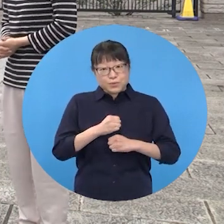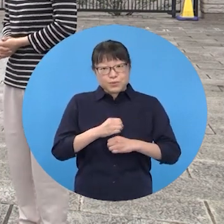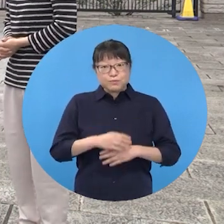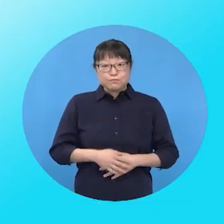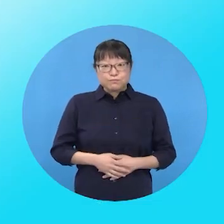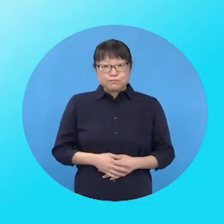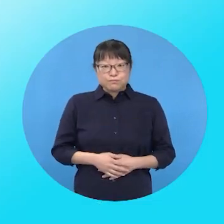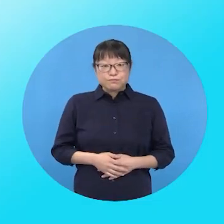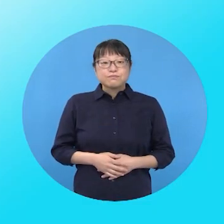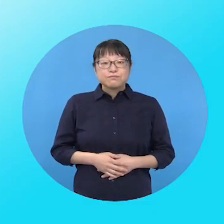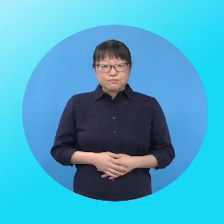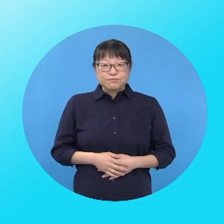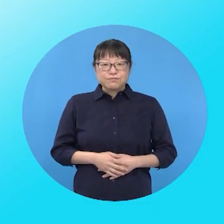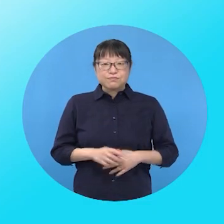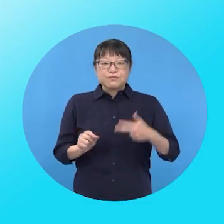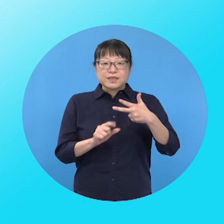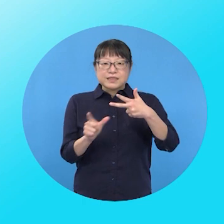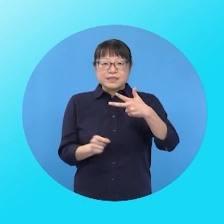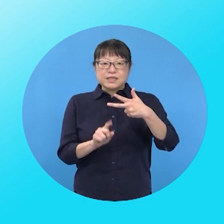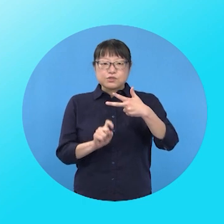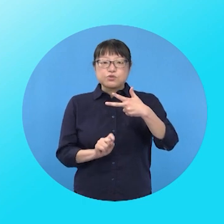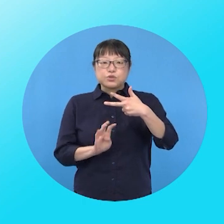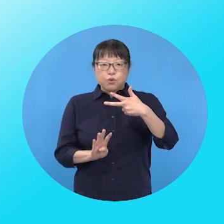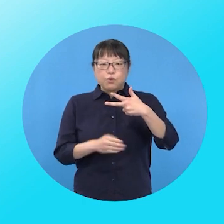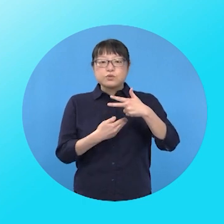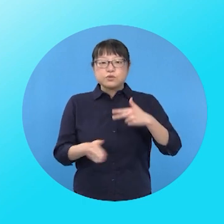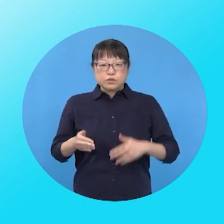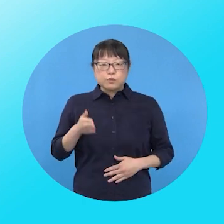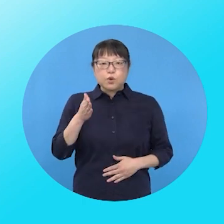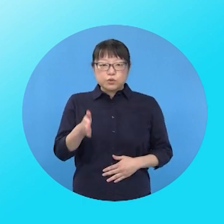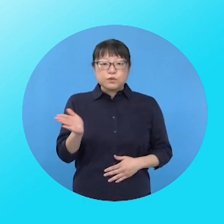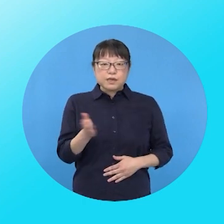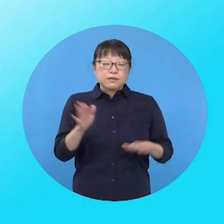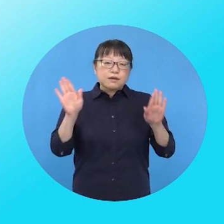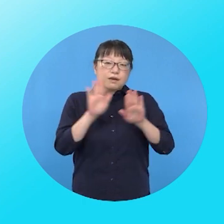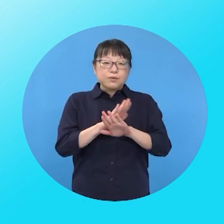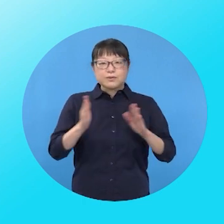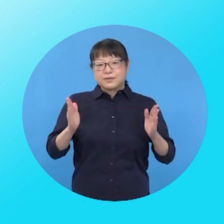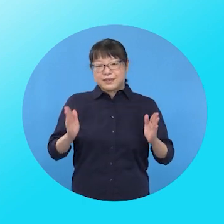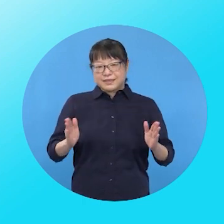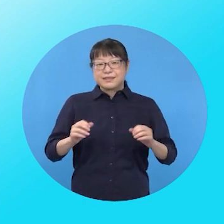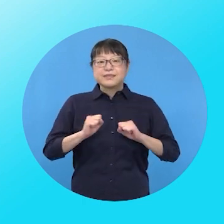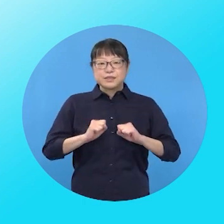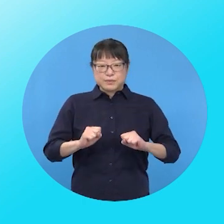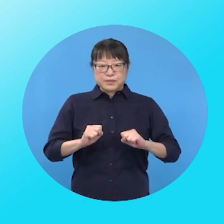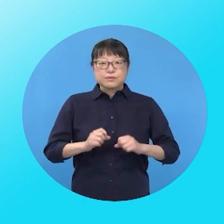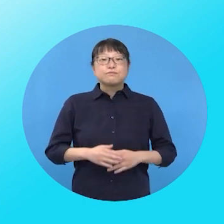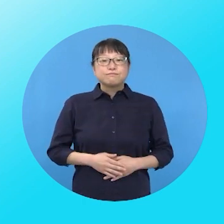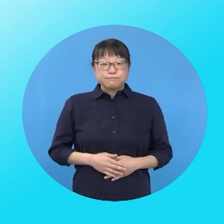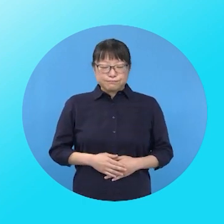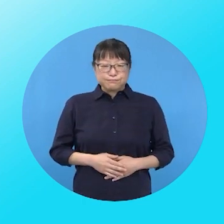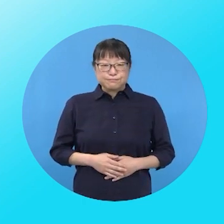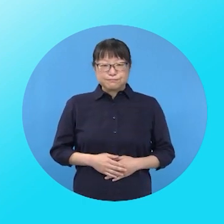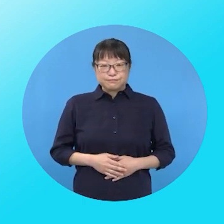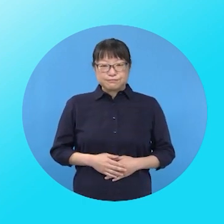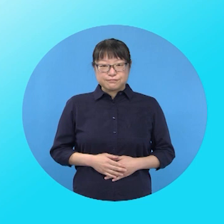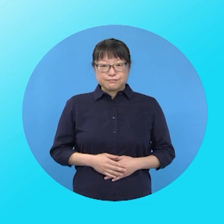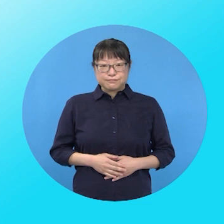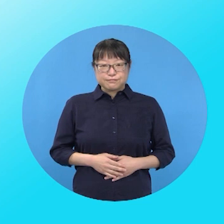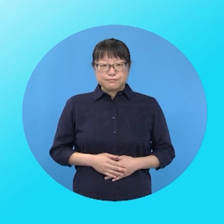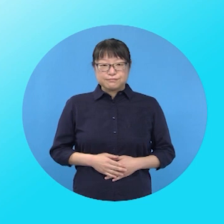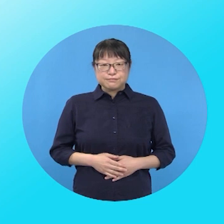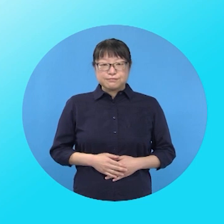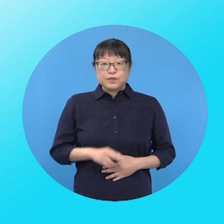か。 府中市では7月14日水曜日の夕方から夜にかけて実施され、その日の最終区間となっています